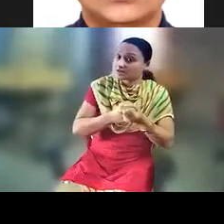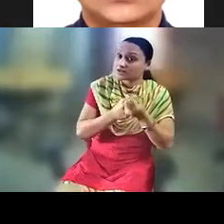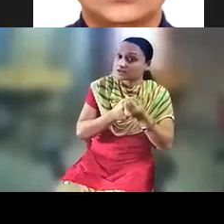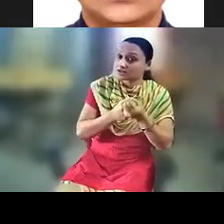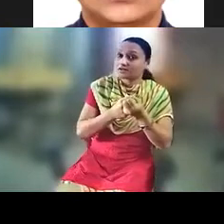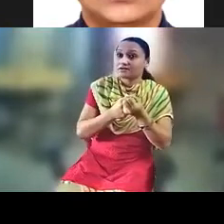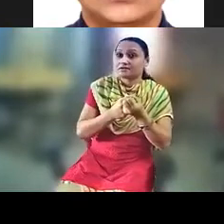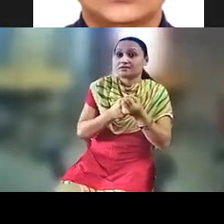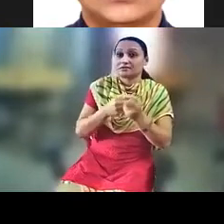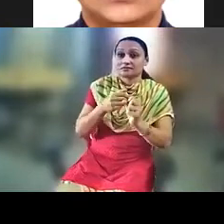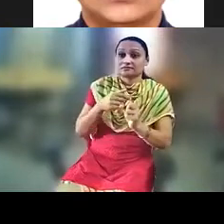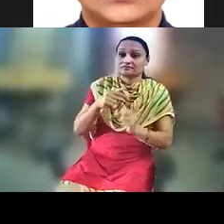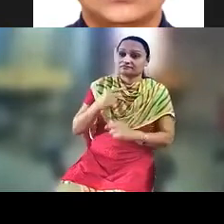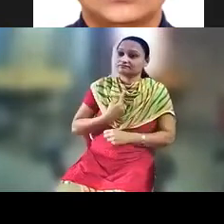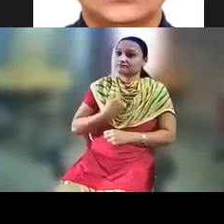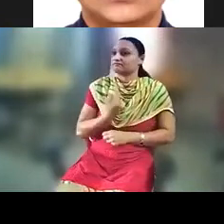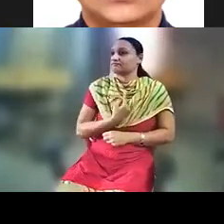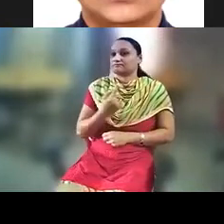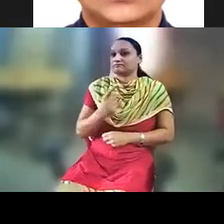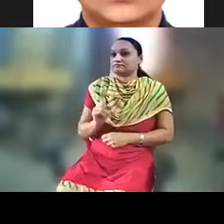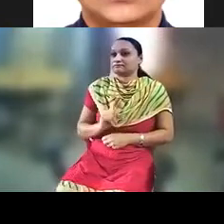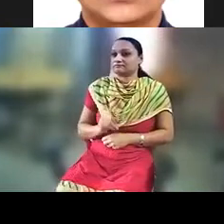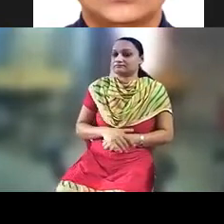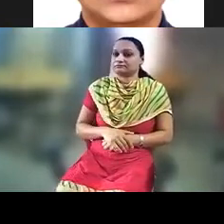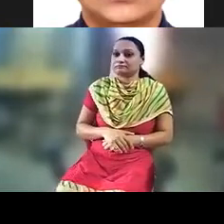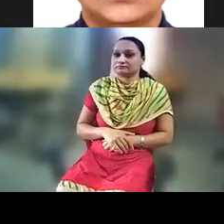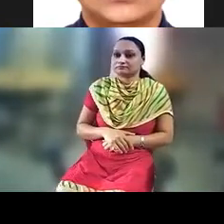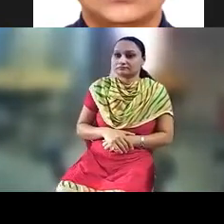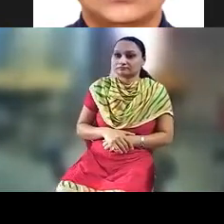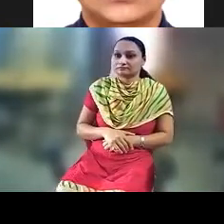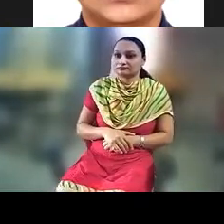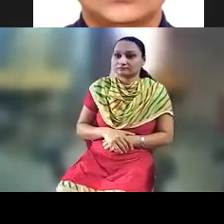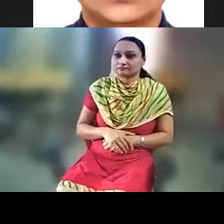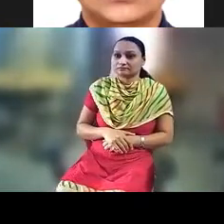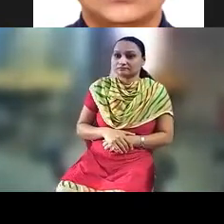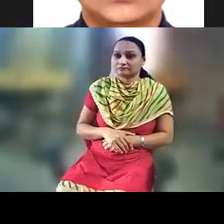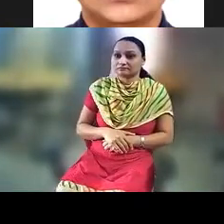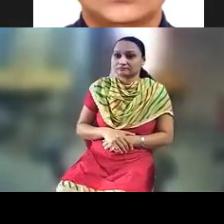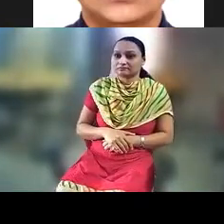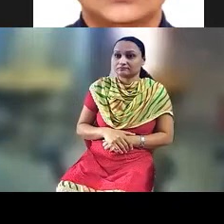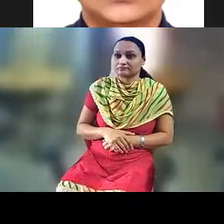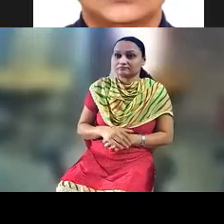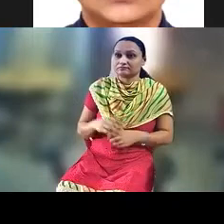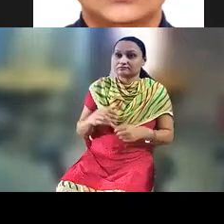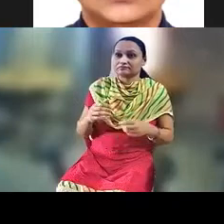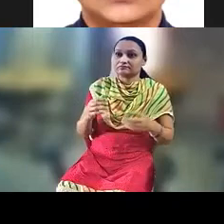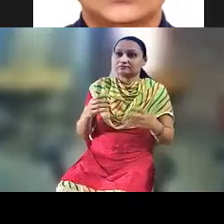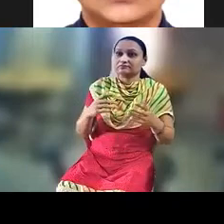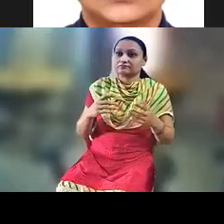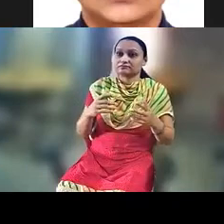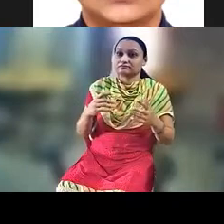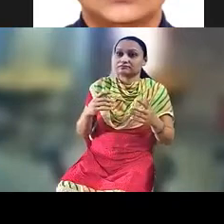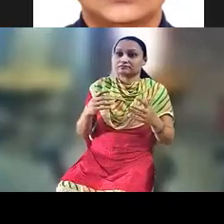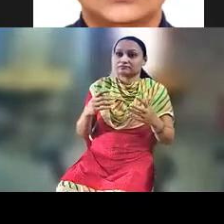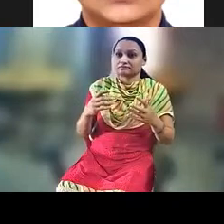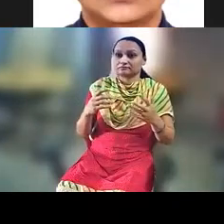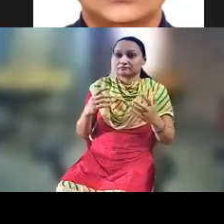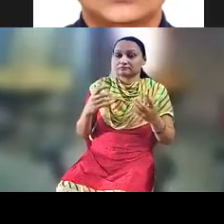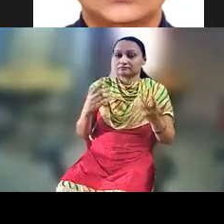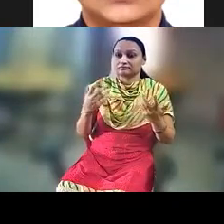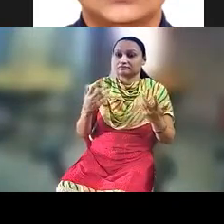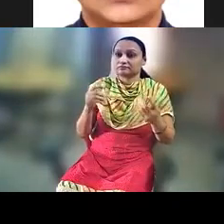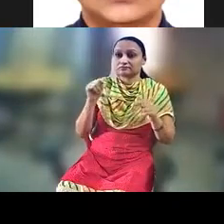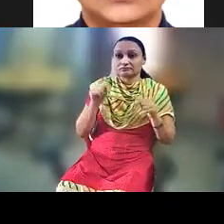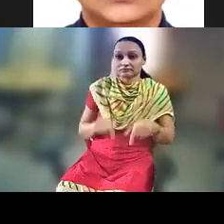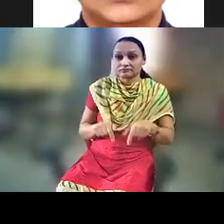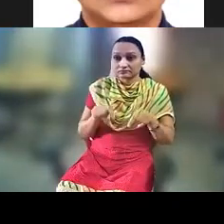लोनलीनेस। सो ये अभी सपोर्ट नेटवर्क दैट हेल्प्स यू ओवरकम लोनलीनेस अभी पैंडेमिक के टाइम में